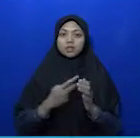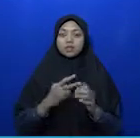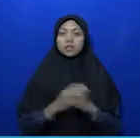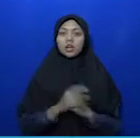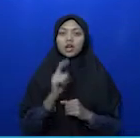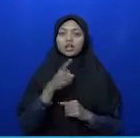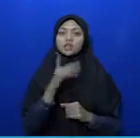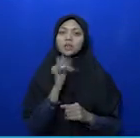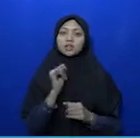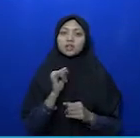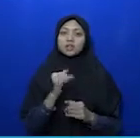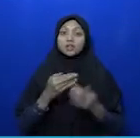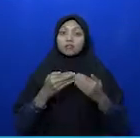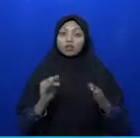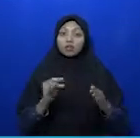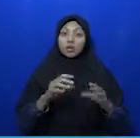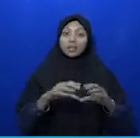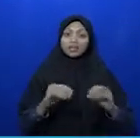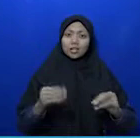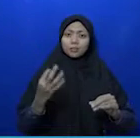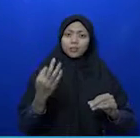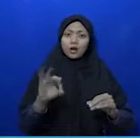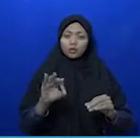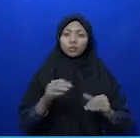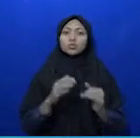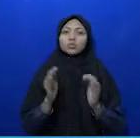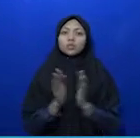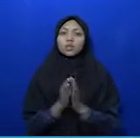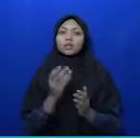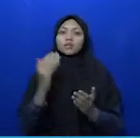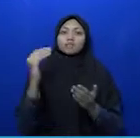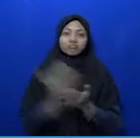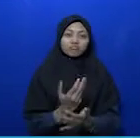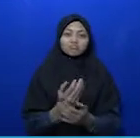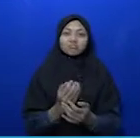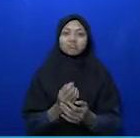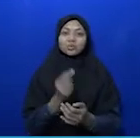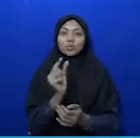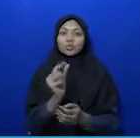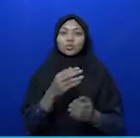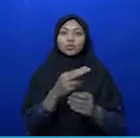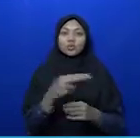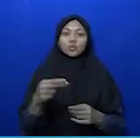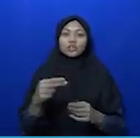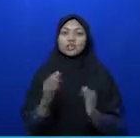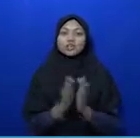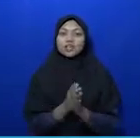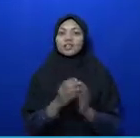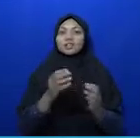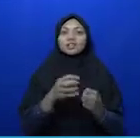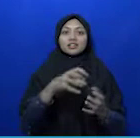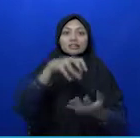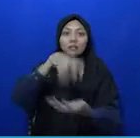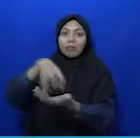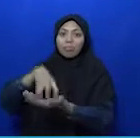akan membuka lapangan pekerjaan dan itu akan memberikan multiplier effect di daerah-daerah yang dibangun